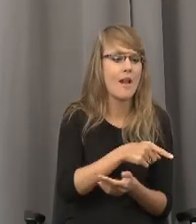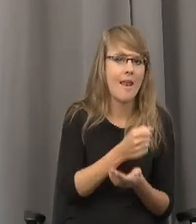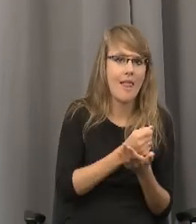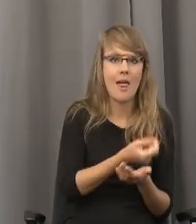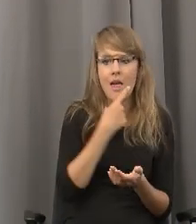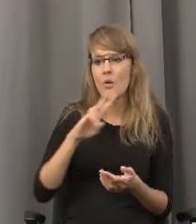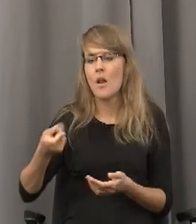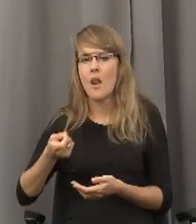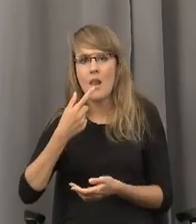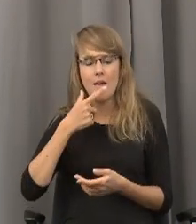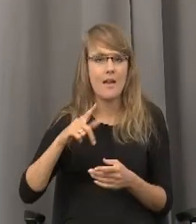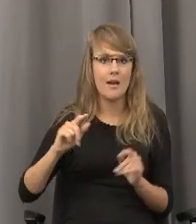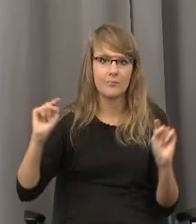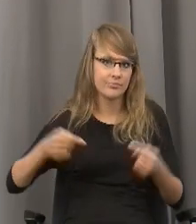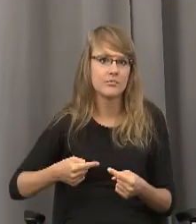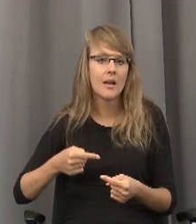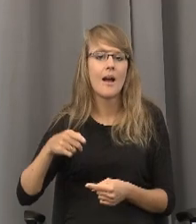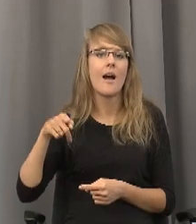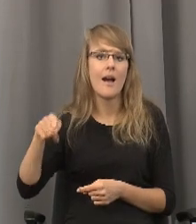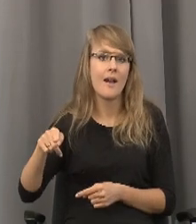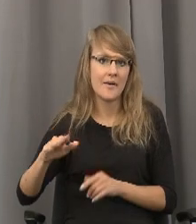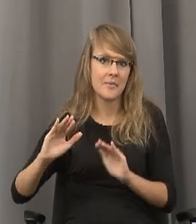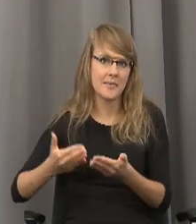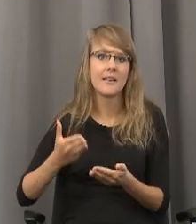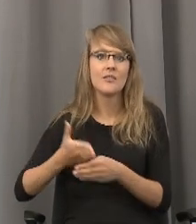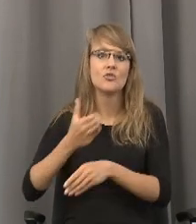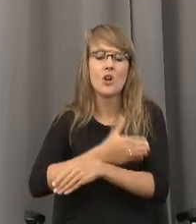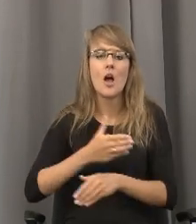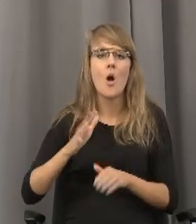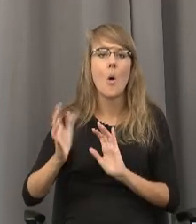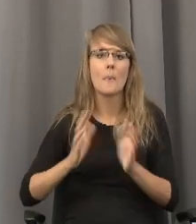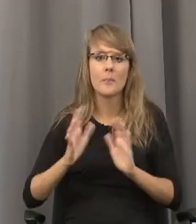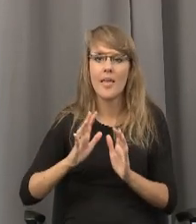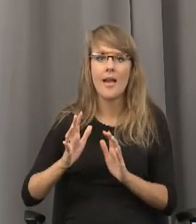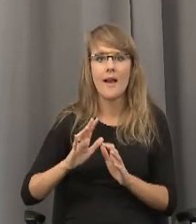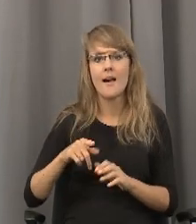najbliższym pacjentowi poziomie, czyli w podstawowej opiece zdrowotnej,